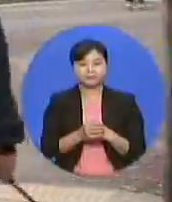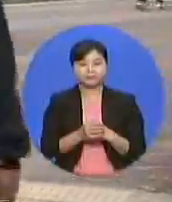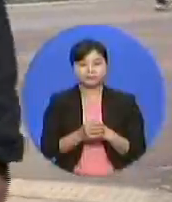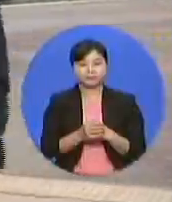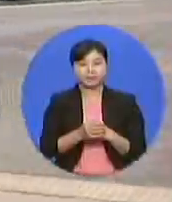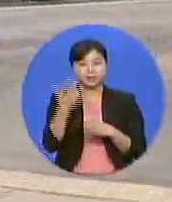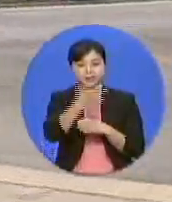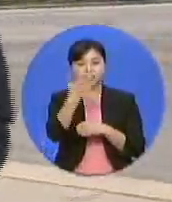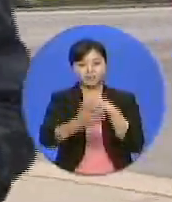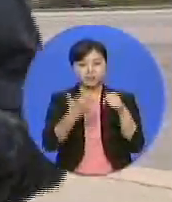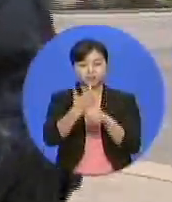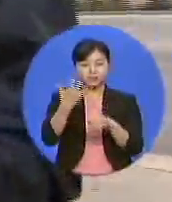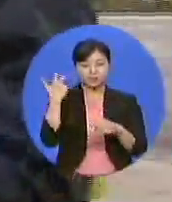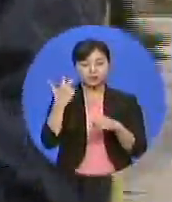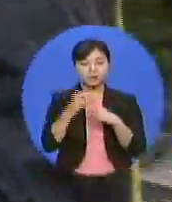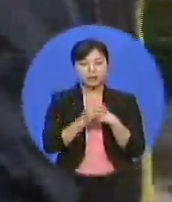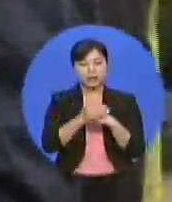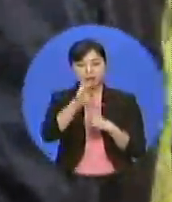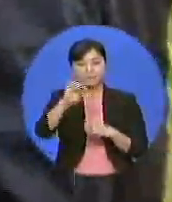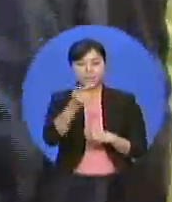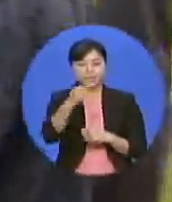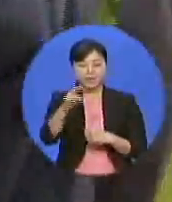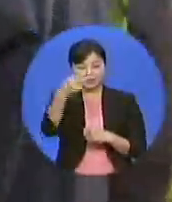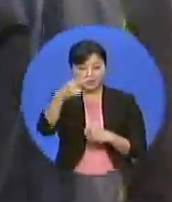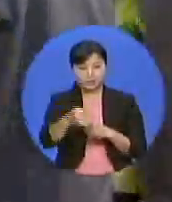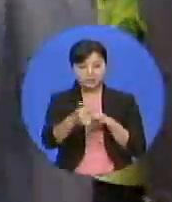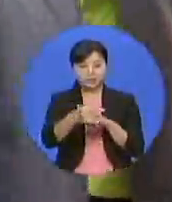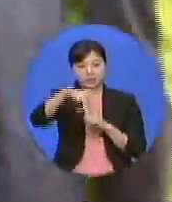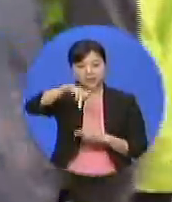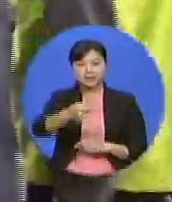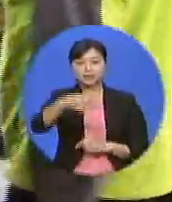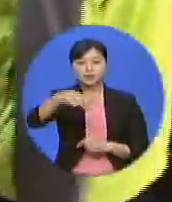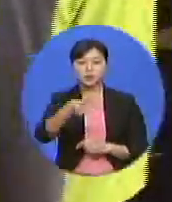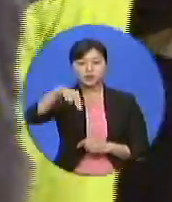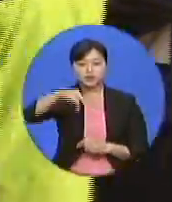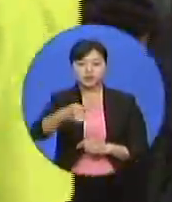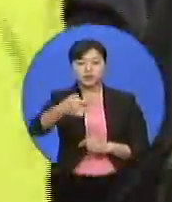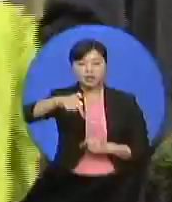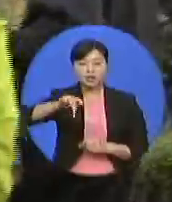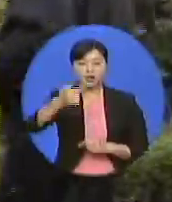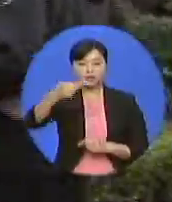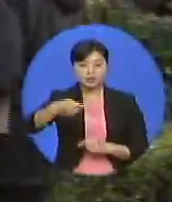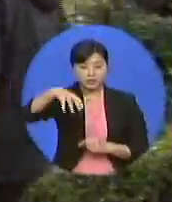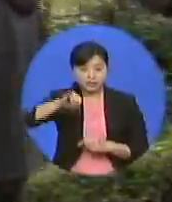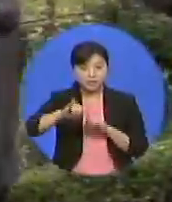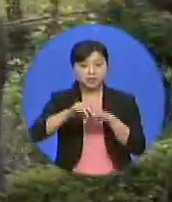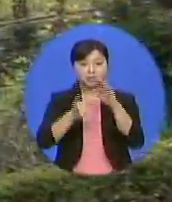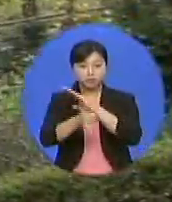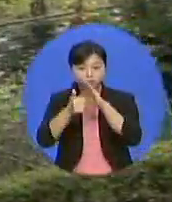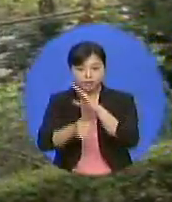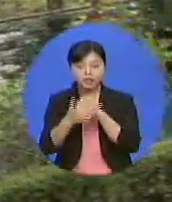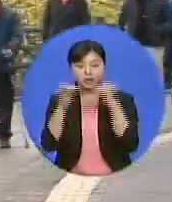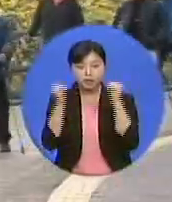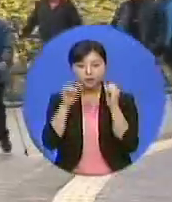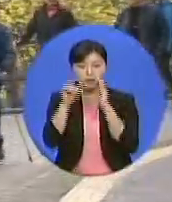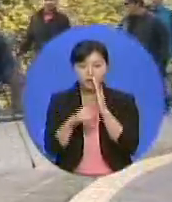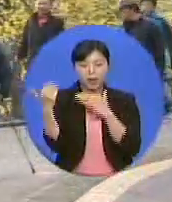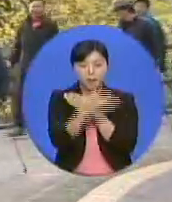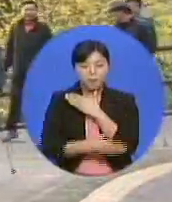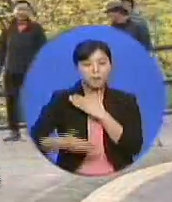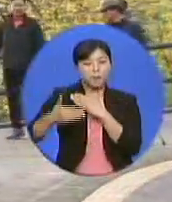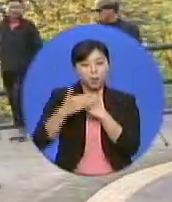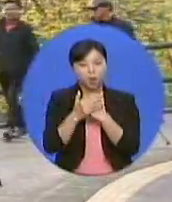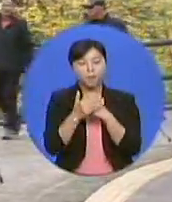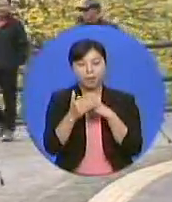70년 전에 핀란드의 크로스컨트리 선수들이 여름에도 겨울 동안의 몸의 컨디션을 유지하고 개발하기 위해